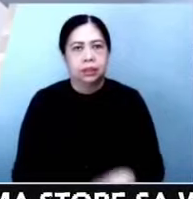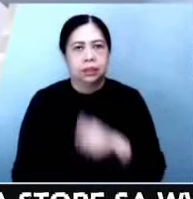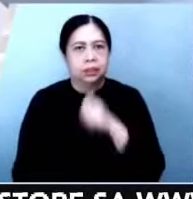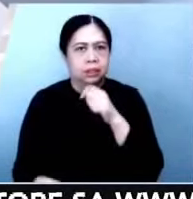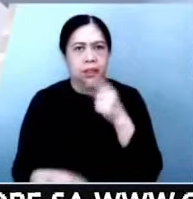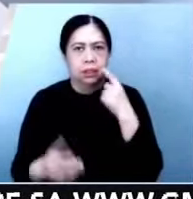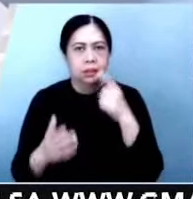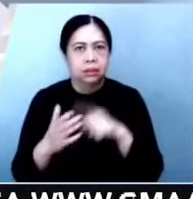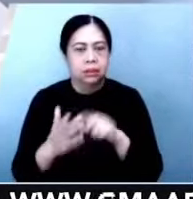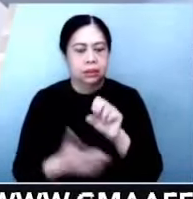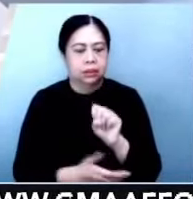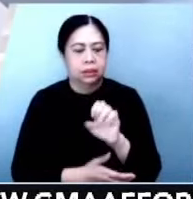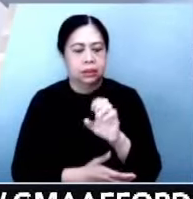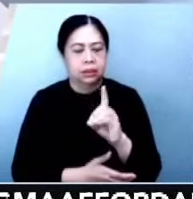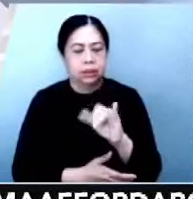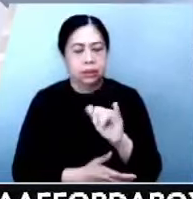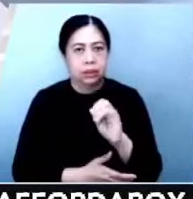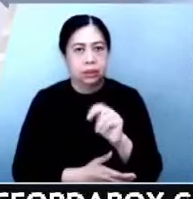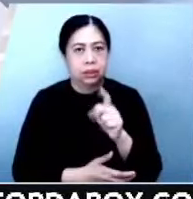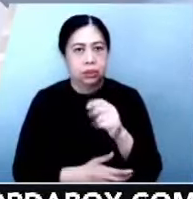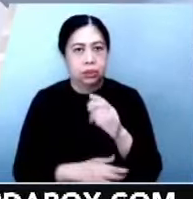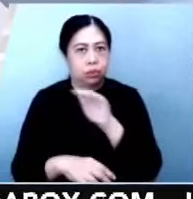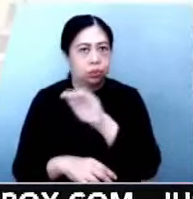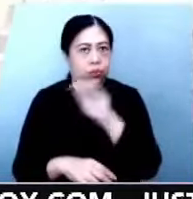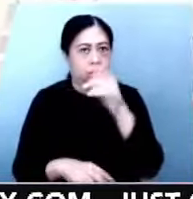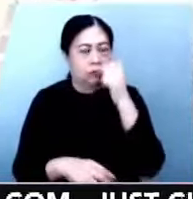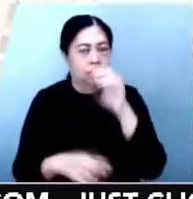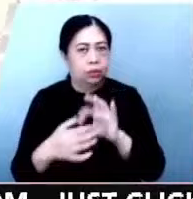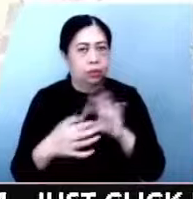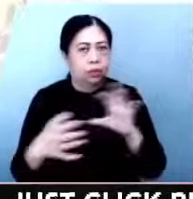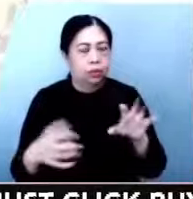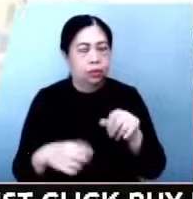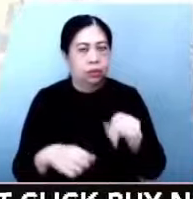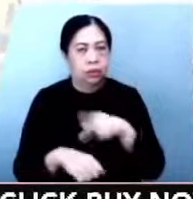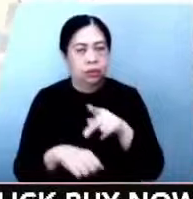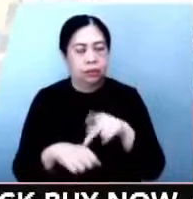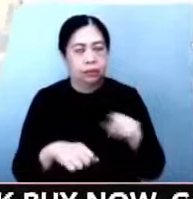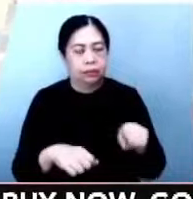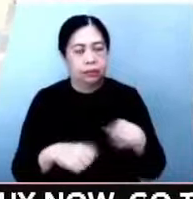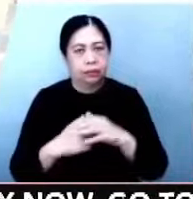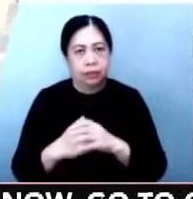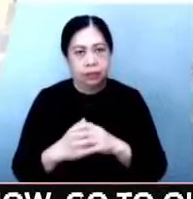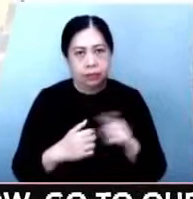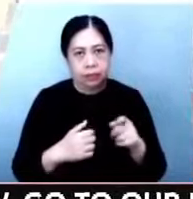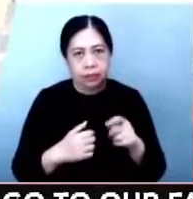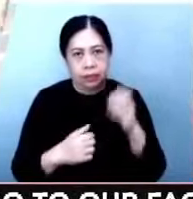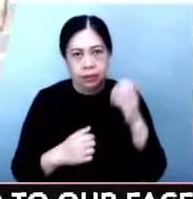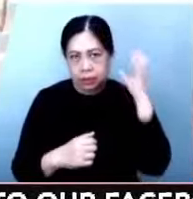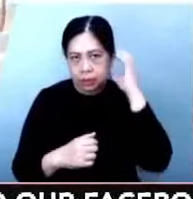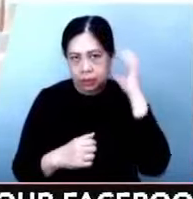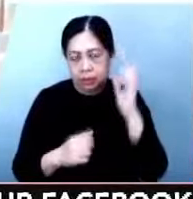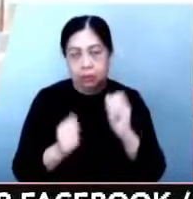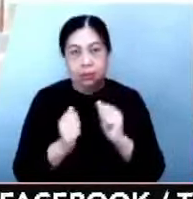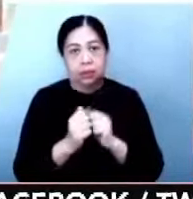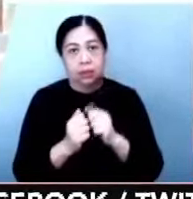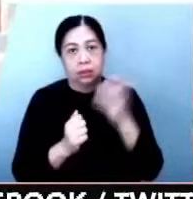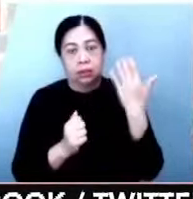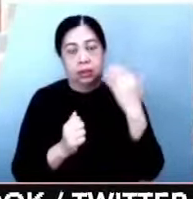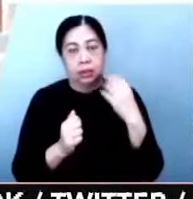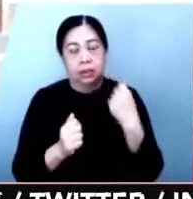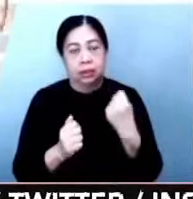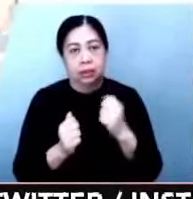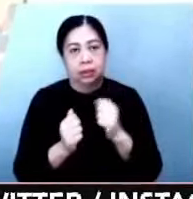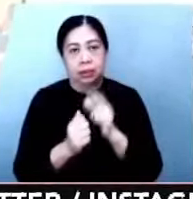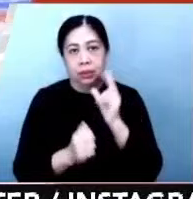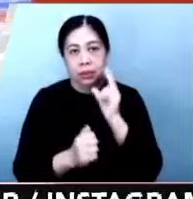na ihiwalay ang Mindanao sa Pilipinas. Sinabi yan ni Representative Pantaleon Alvarez na kasama ni dating Pangulong Rodrigo Duterte